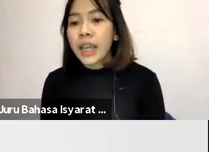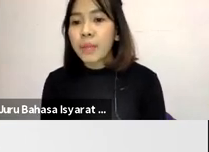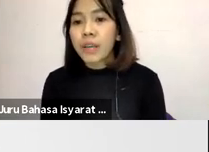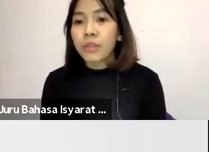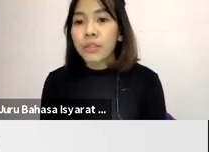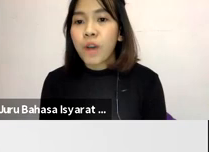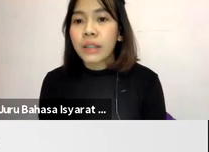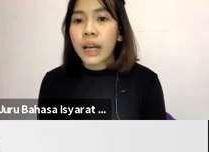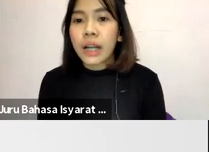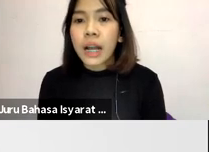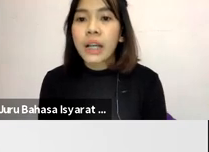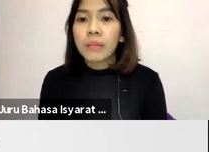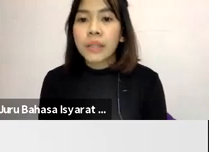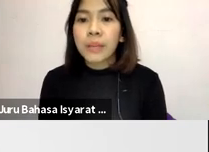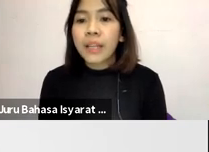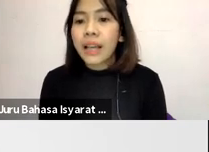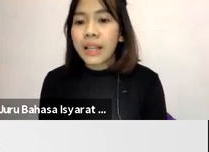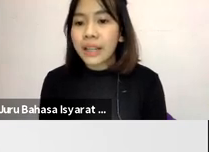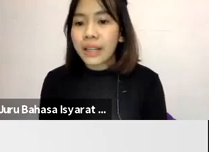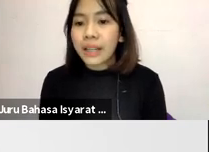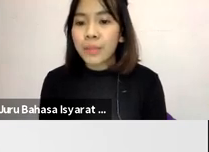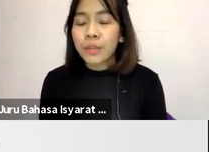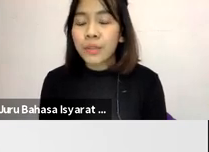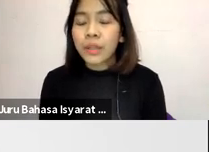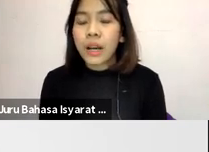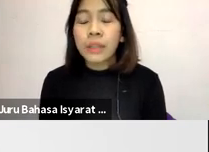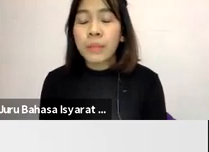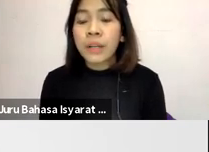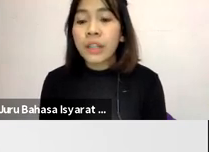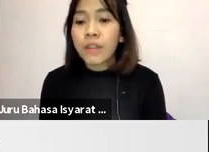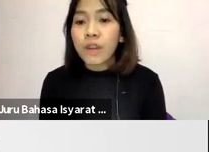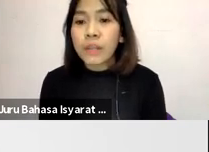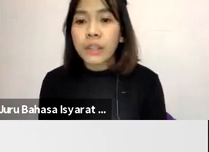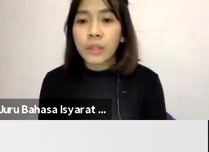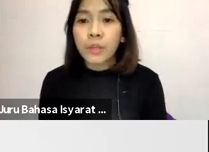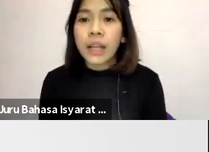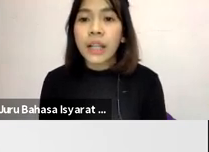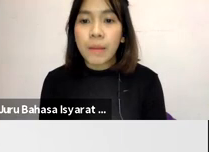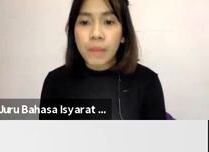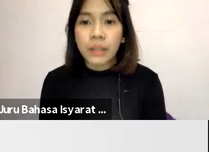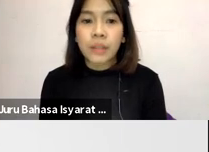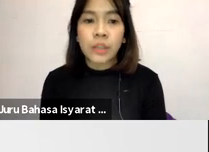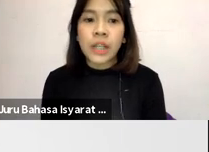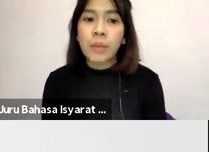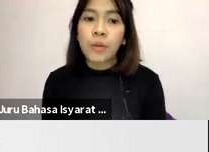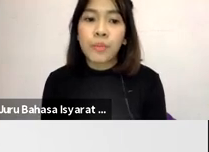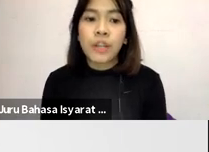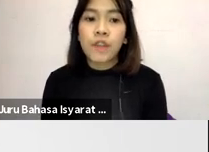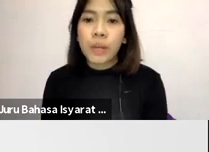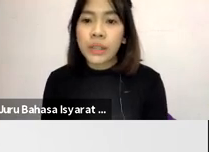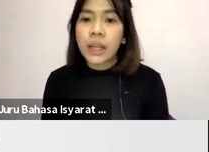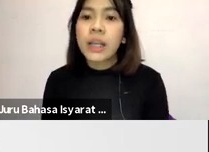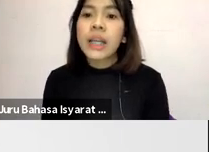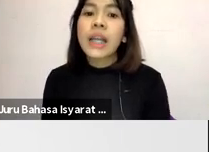tuli ketika ingin mengikuti sebuah acara bisa melihat acara tersebut bisa mengetahui informasi tersebut dari elemen tersebut ini kami